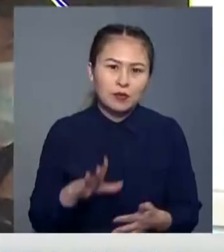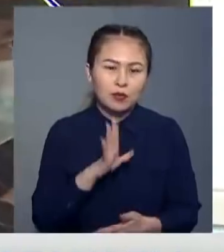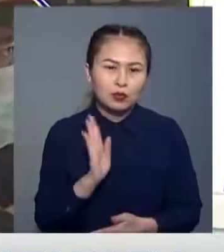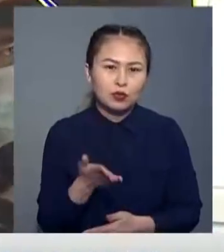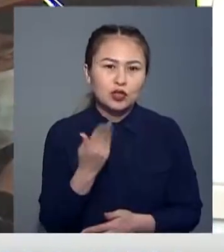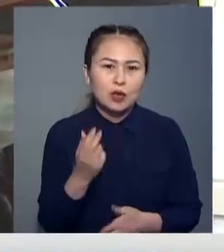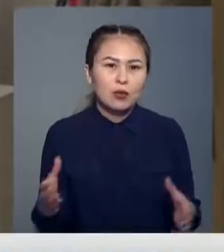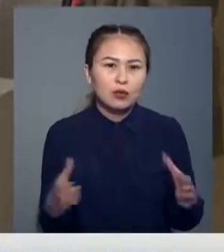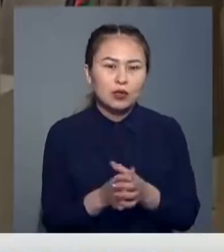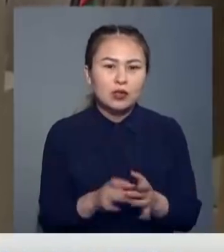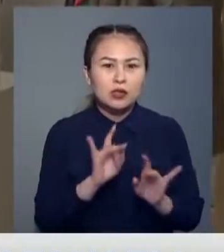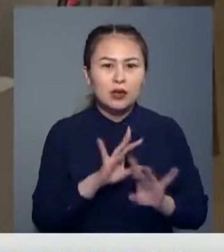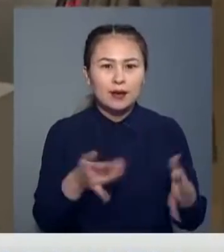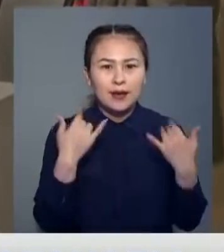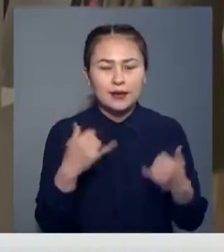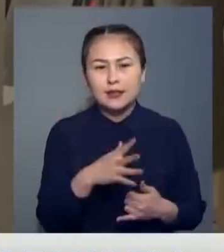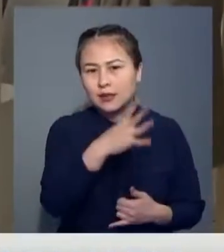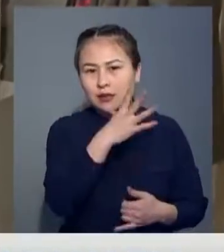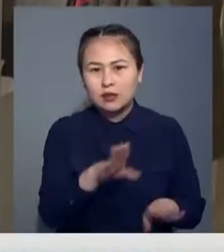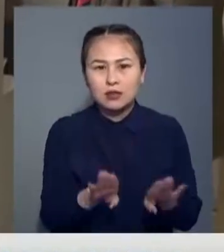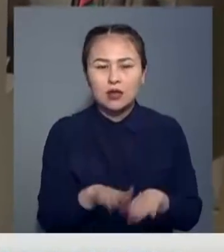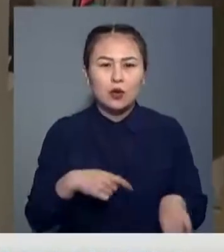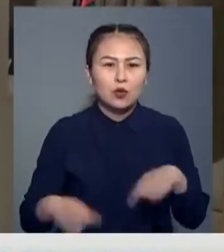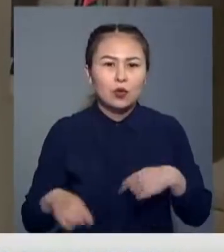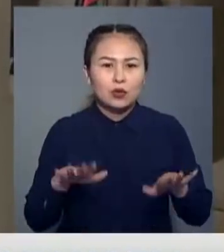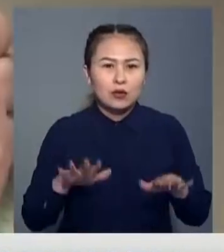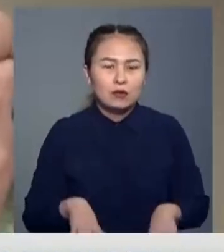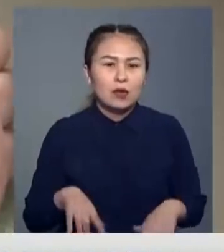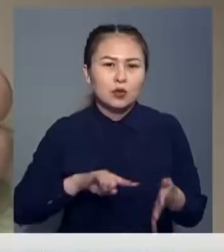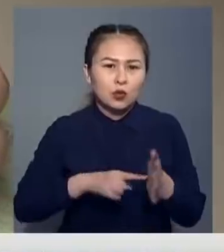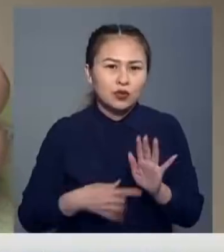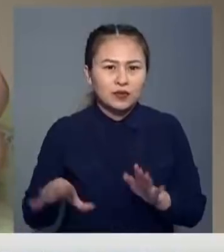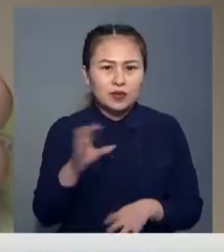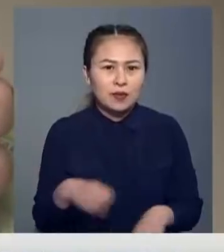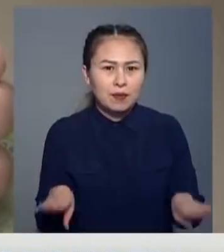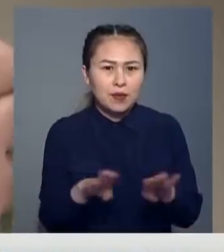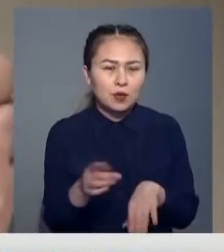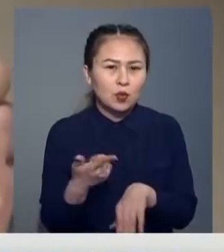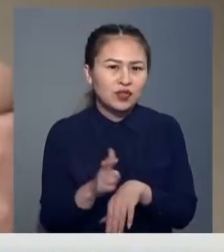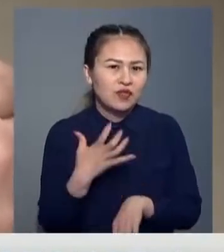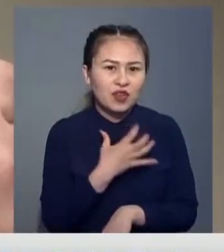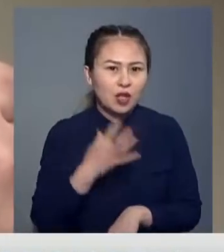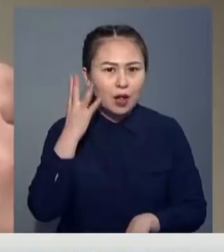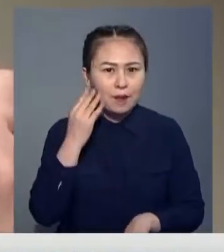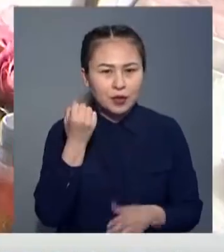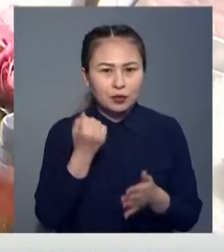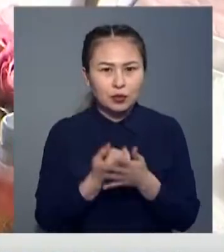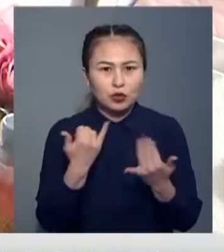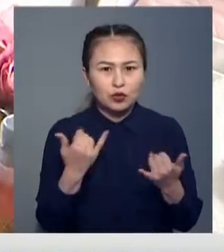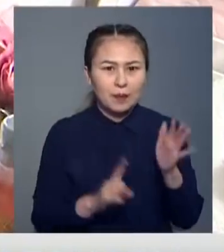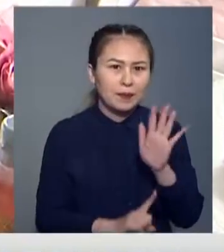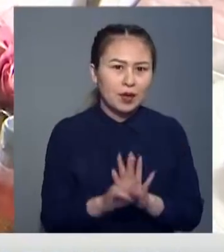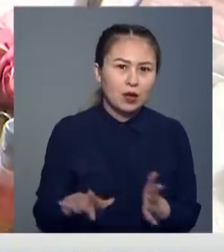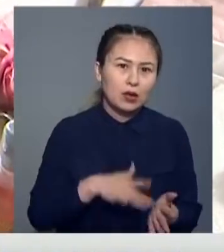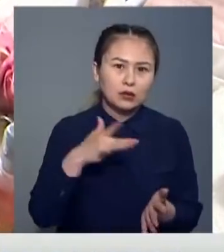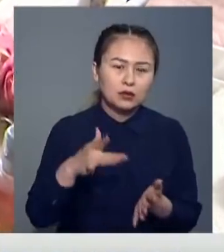салынады. Сондай-ақ, штаб өкілдерінің айтуынша, қазіргі таңда мұндай сауда орындарын жауып тастау маңызды. Себебі Алматыда бүгіннен бастап